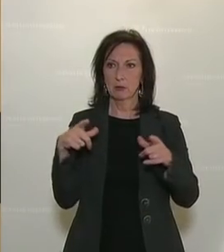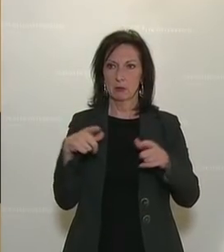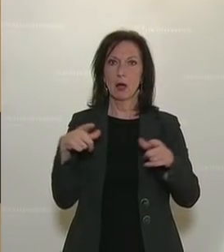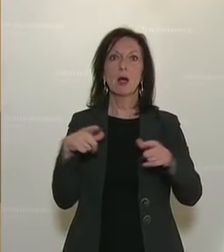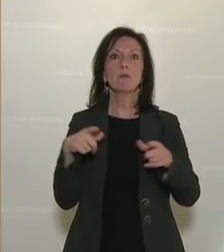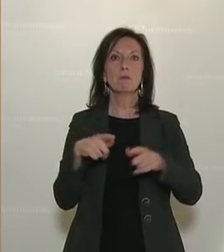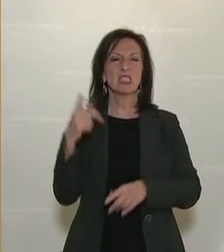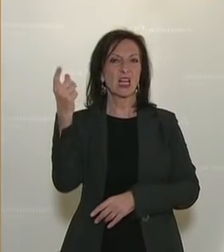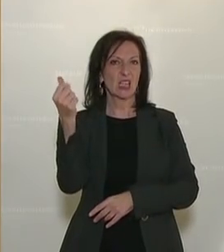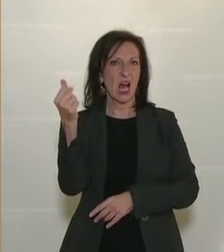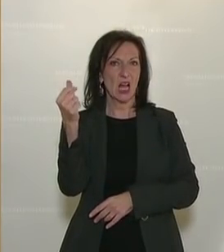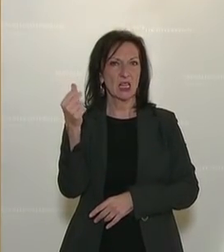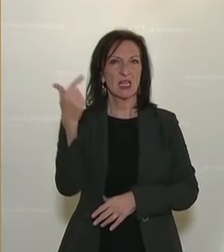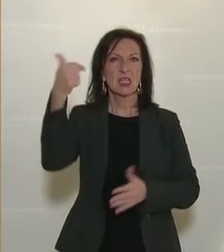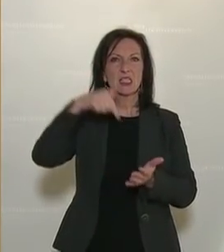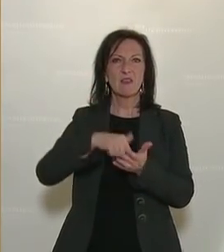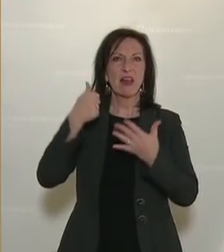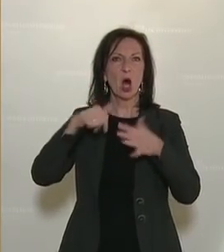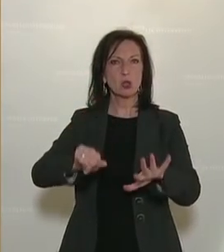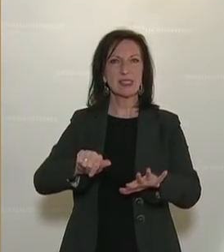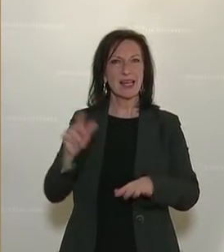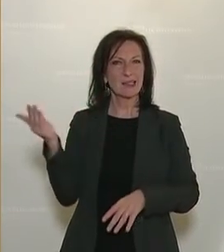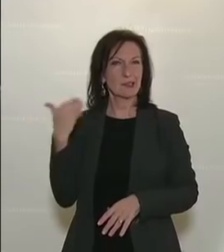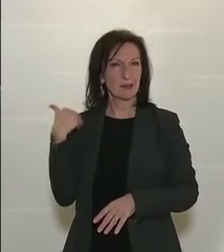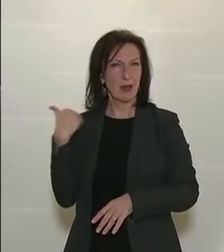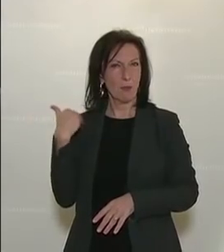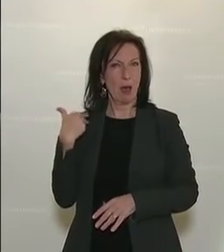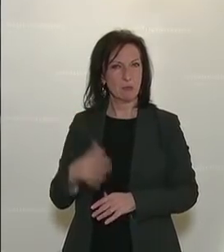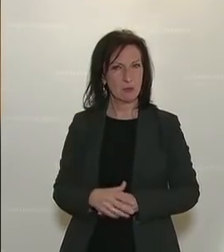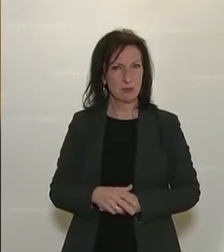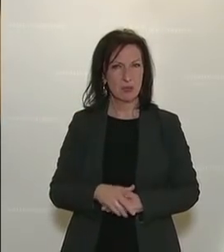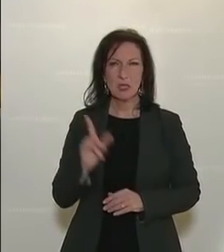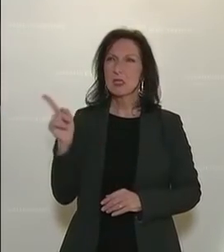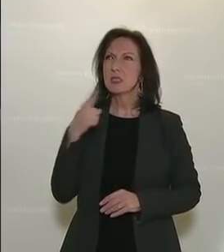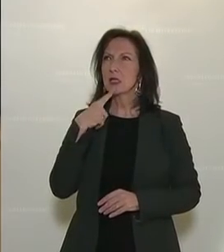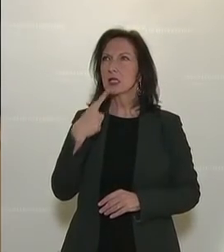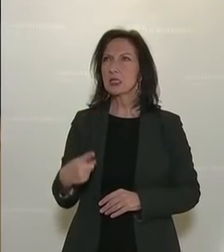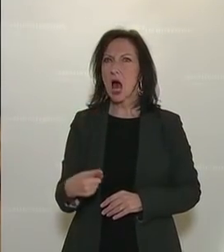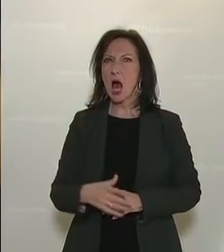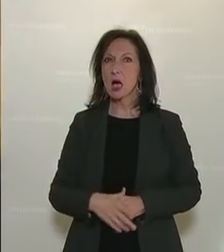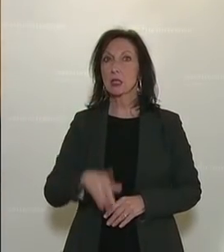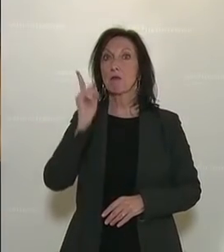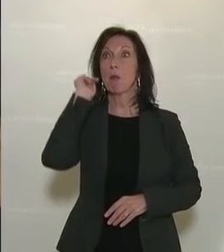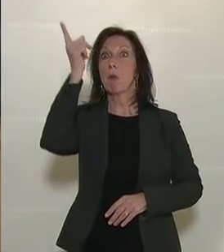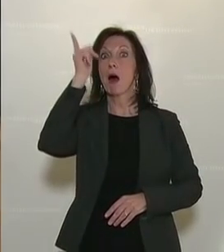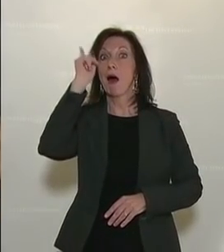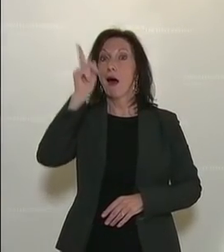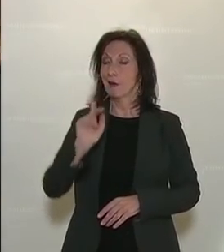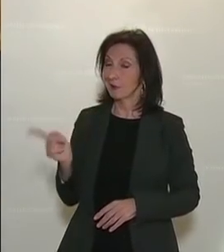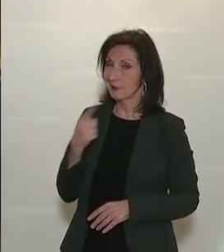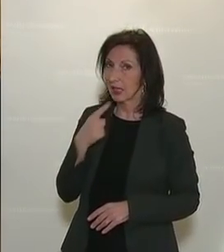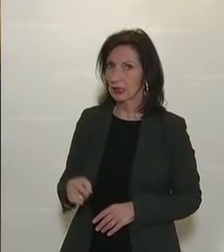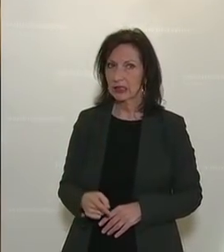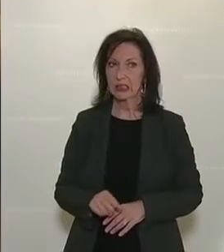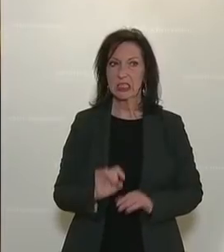US-amerikanischen Wahlkampf des Jahres 2016 bemüht haben. Sie haben erklärt, mahnend erklärt, dass das